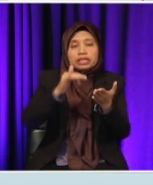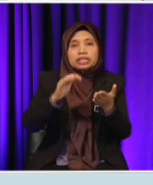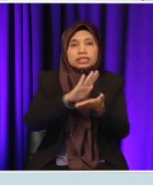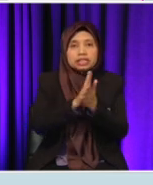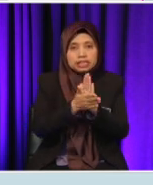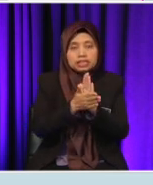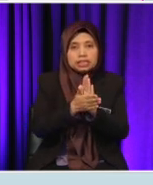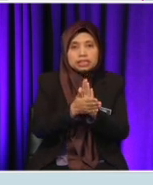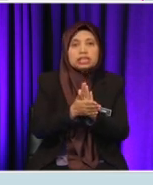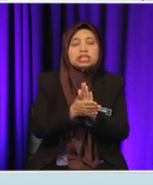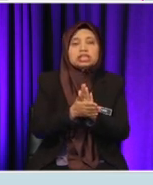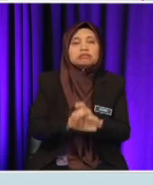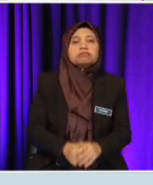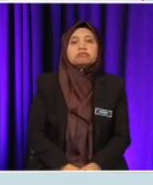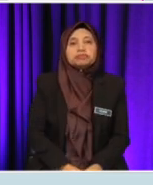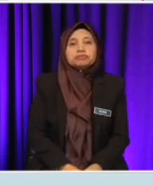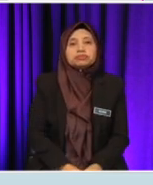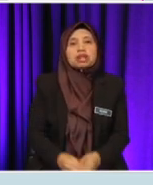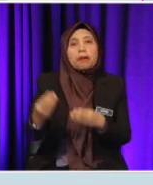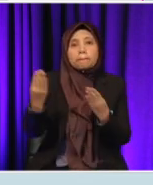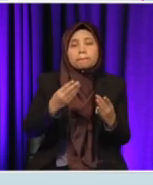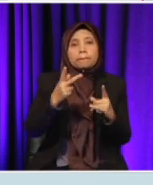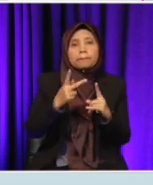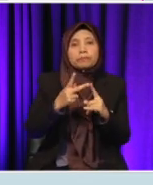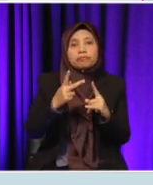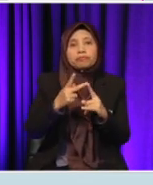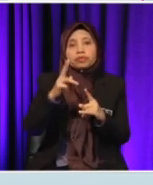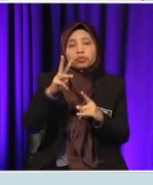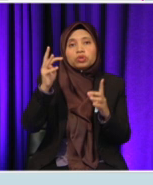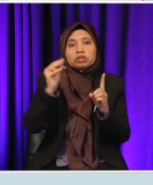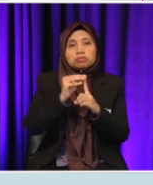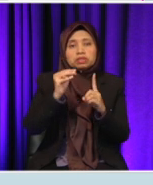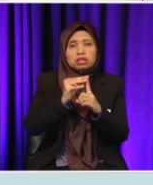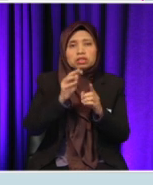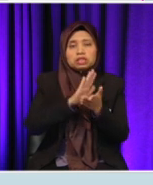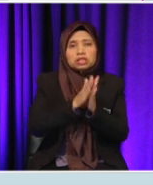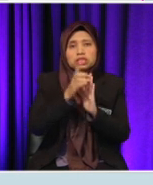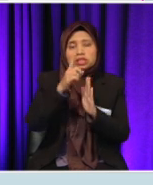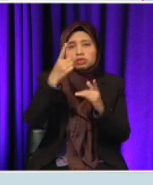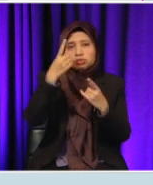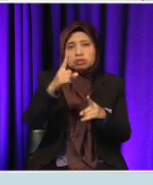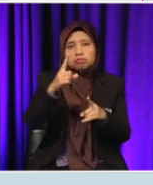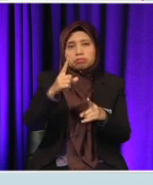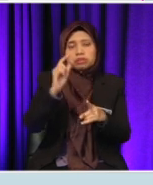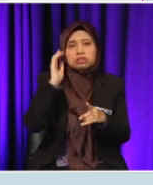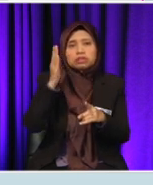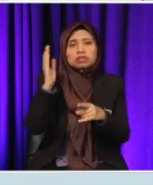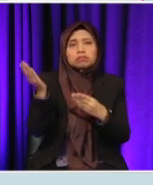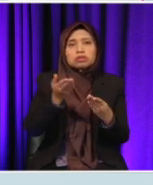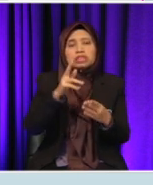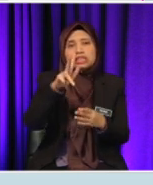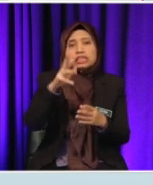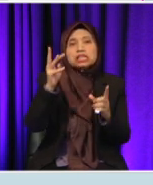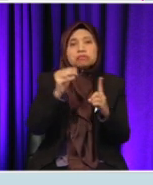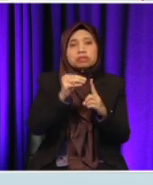langsung di sini membawa kepada dua maka jadi satu jawaban akan membawa kepada tiga